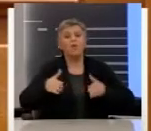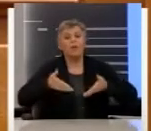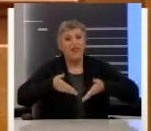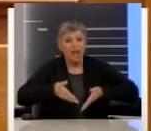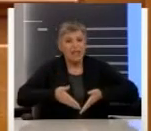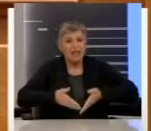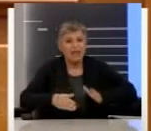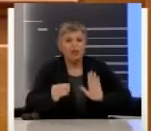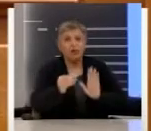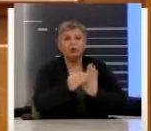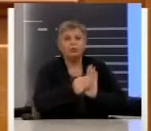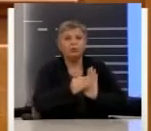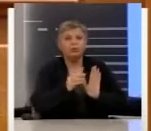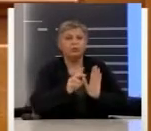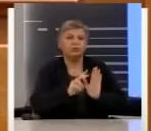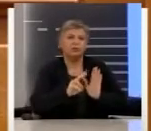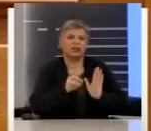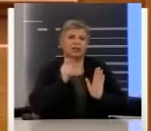άρθρου 14